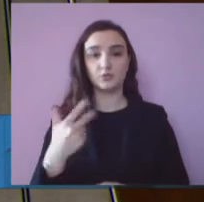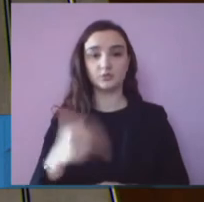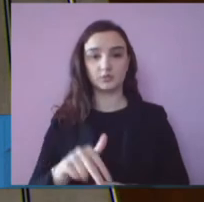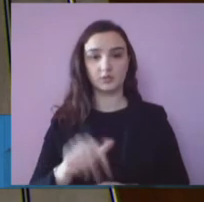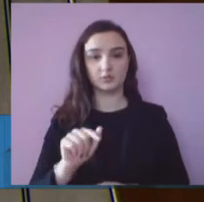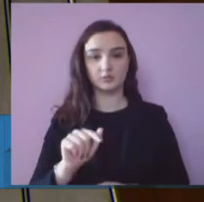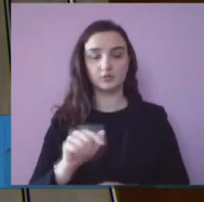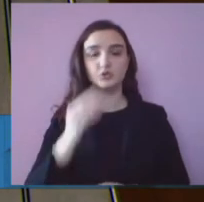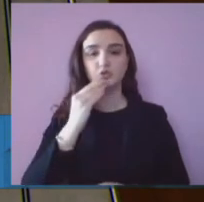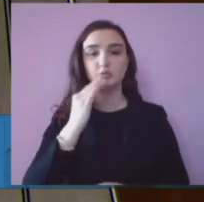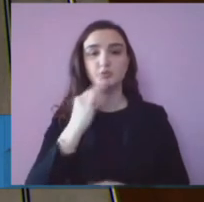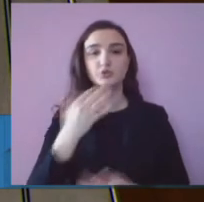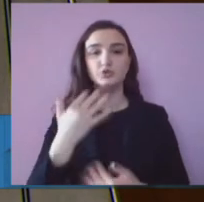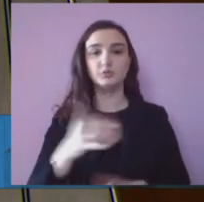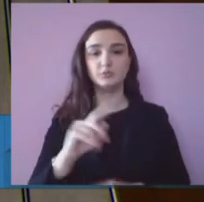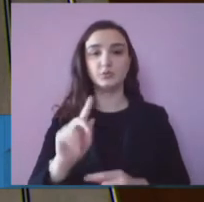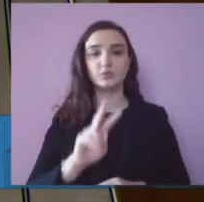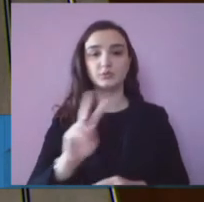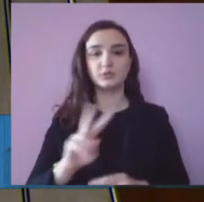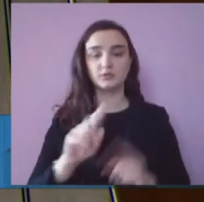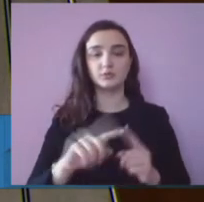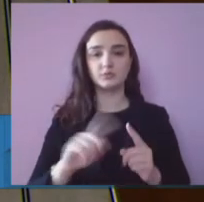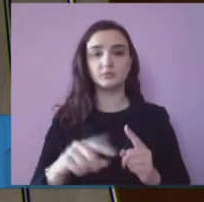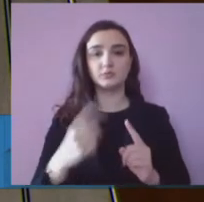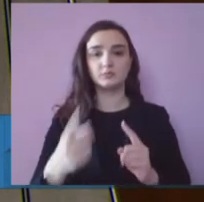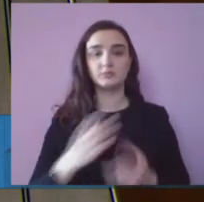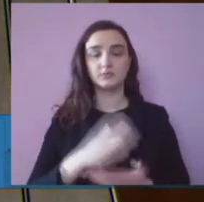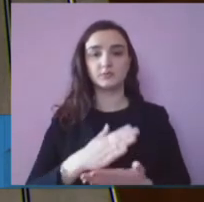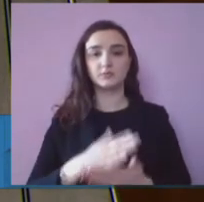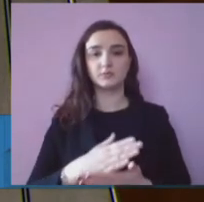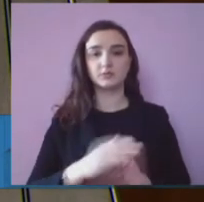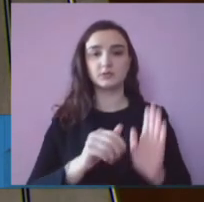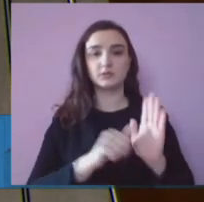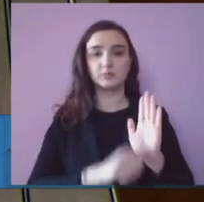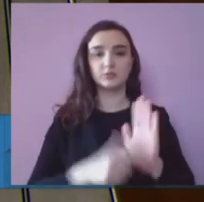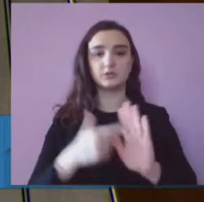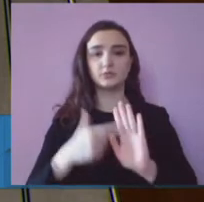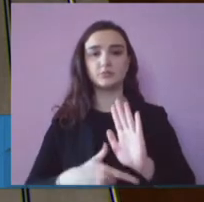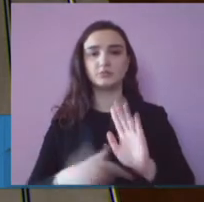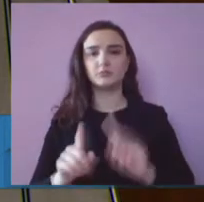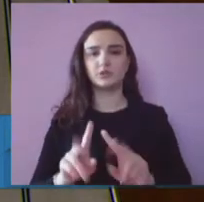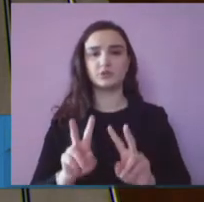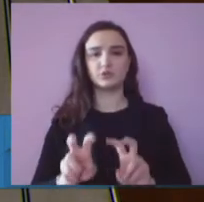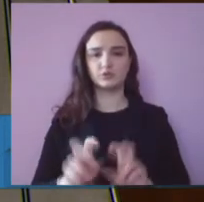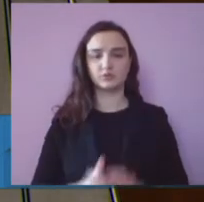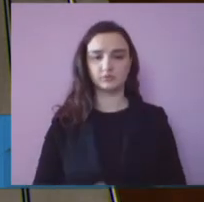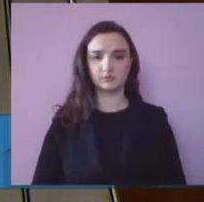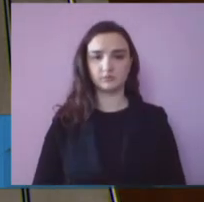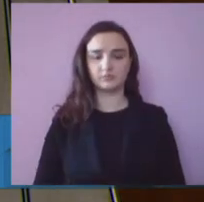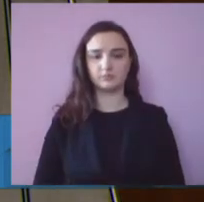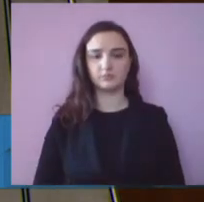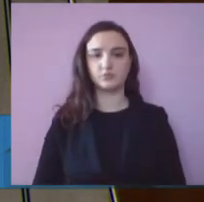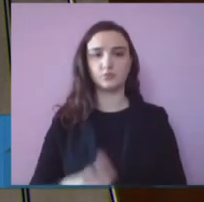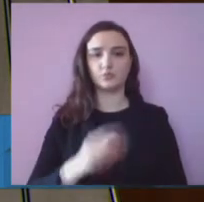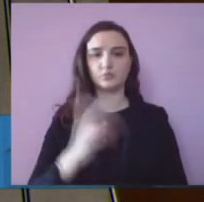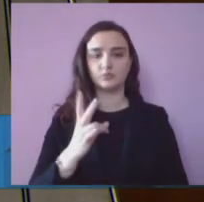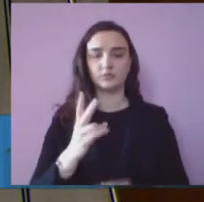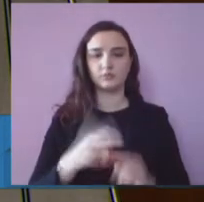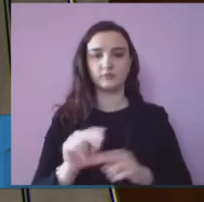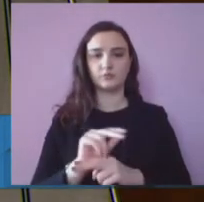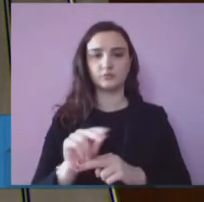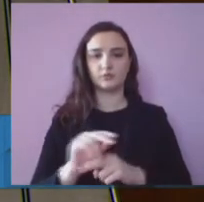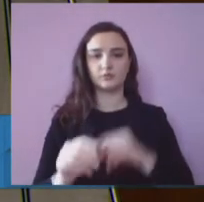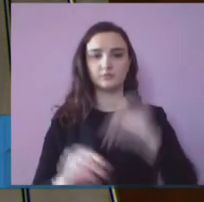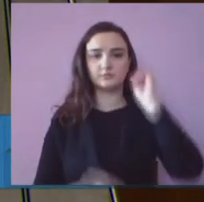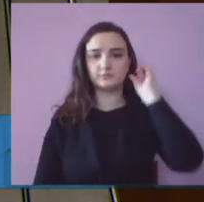წამის შემდეგ 2 საათის შემდეგ, რა თქმა უნდა, მაქვს 60-70. რაზე მიგვანიშნებს? და როგორ უნდა ვიმკურნალოთ?